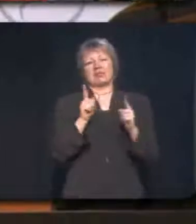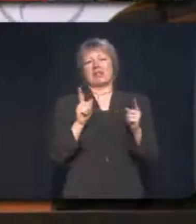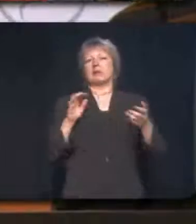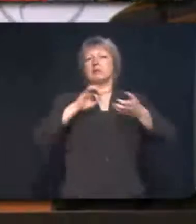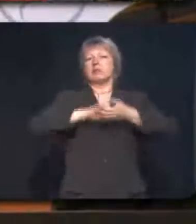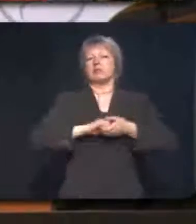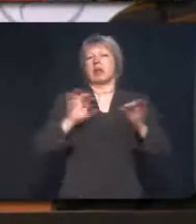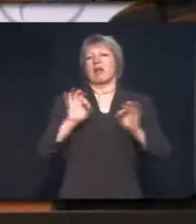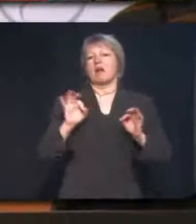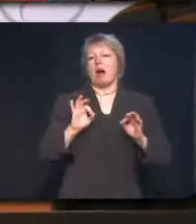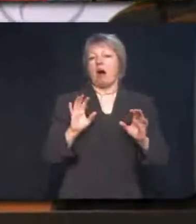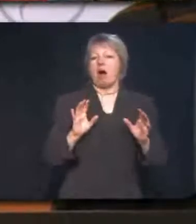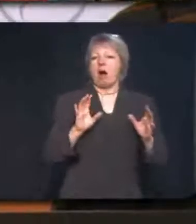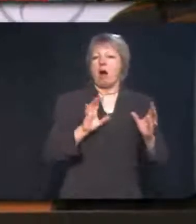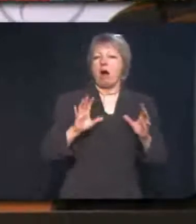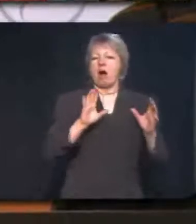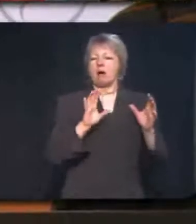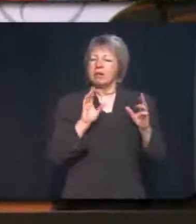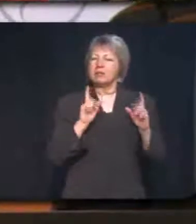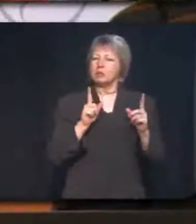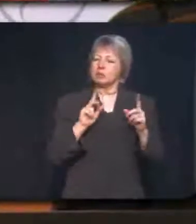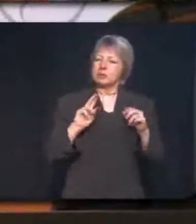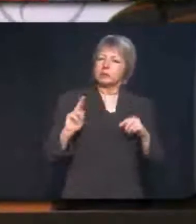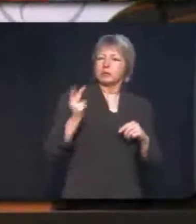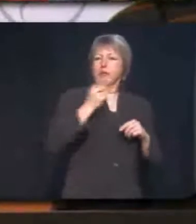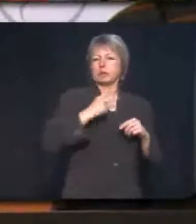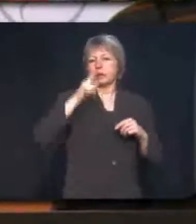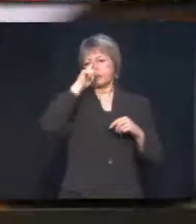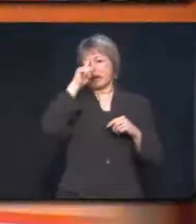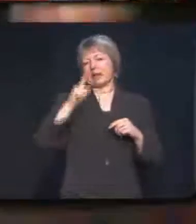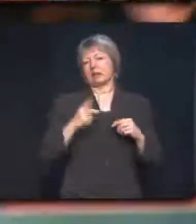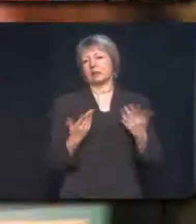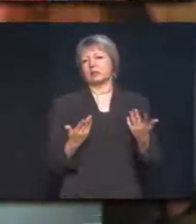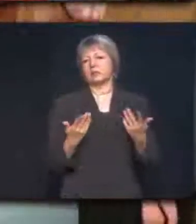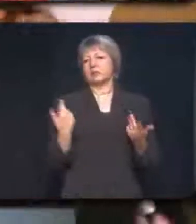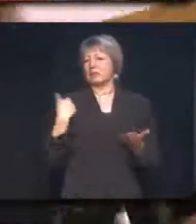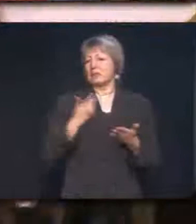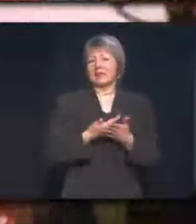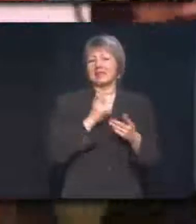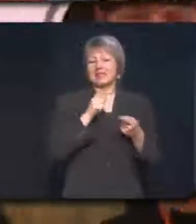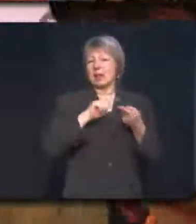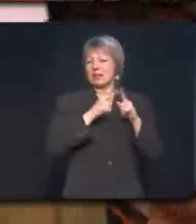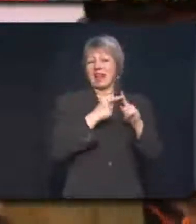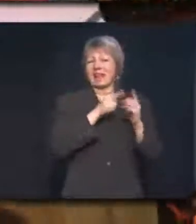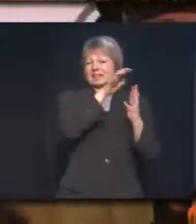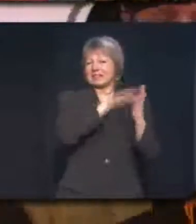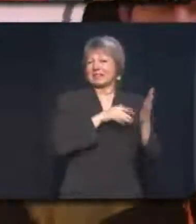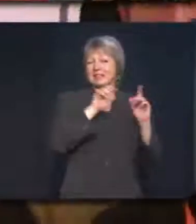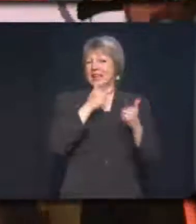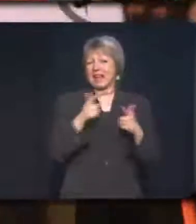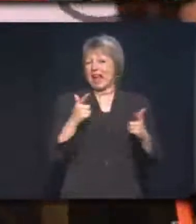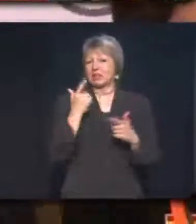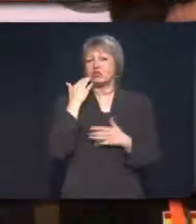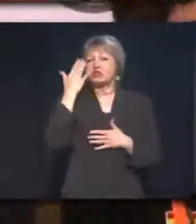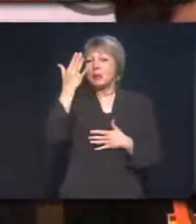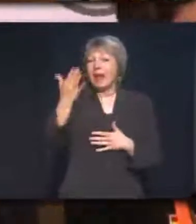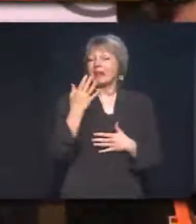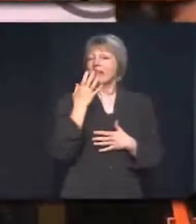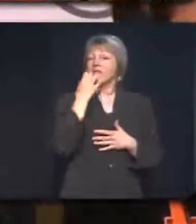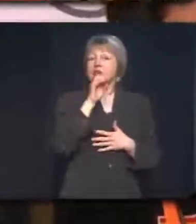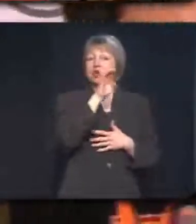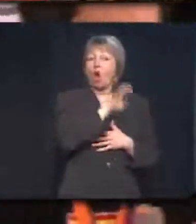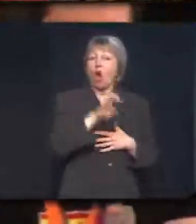aber das wird auf jeden Fall auch im von einem Parteitag nur verabschiedet werden bisher besteht auch keinen Text aber wir brauchen einen Text wenn wir später als Partei auf